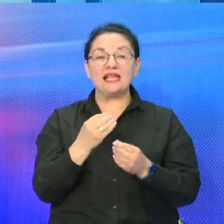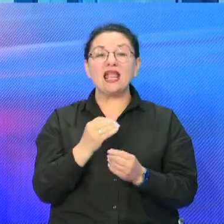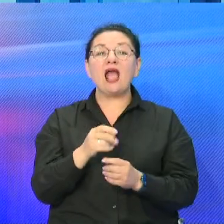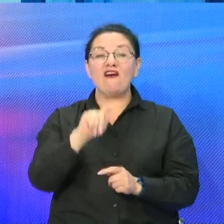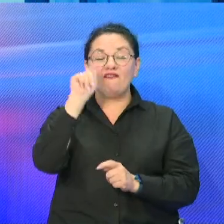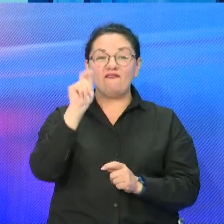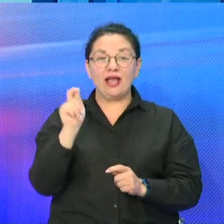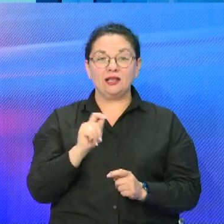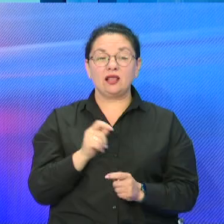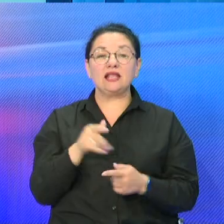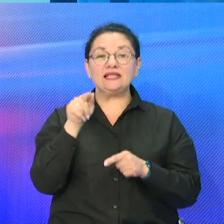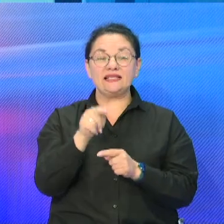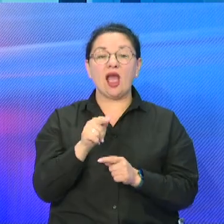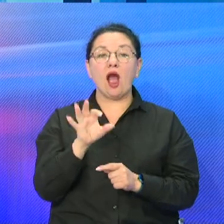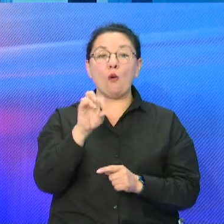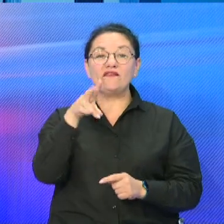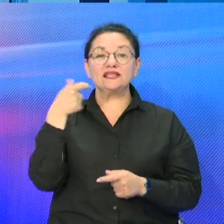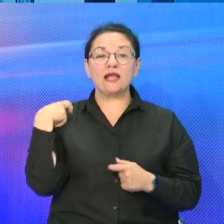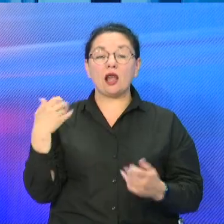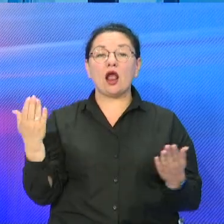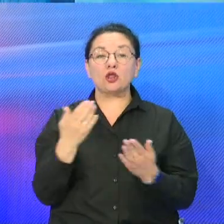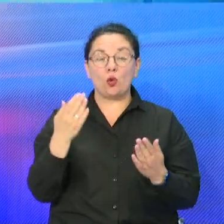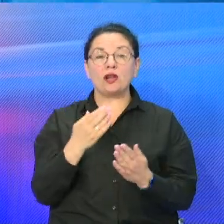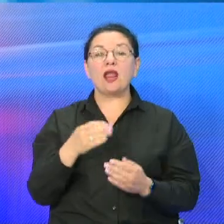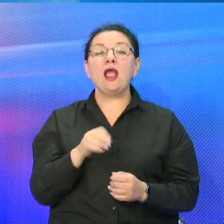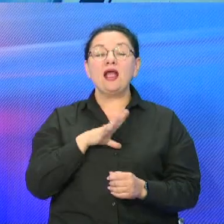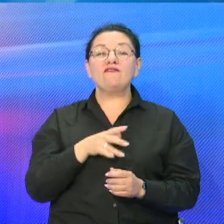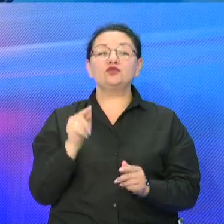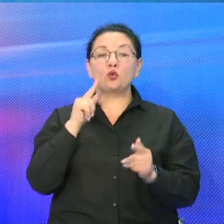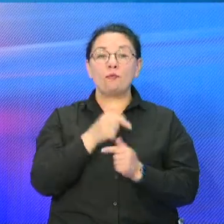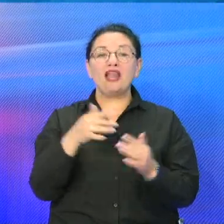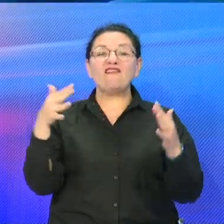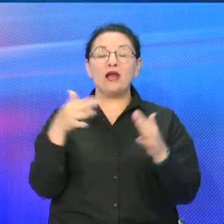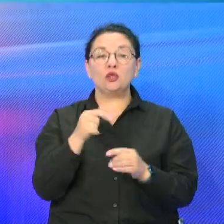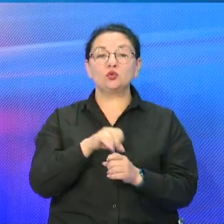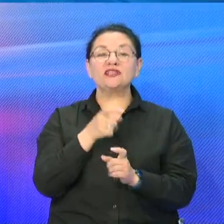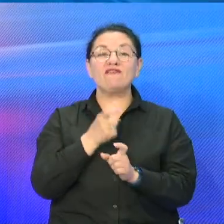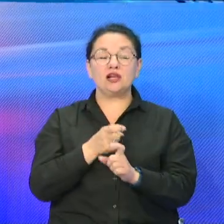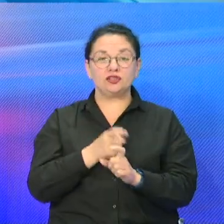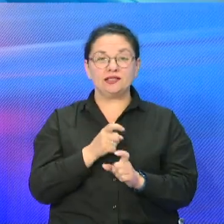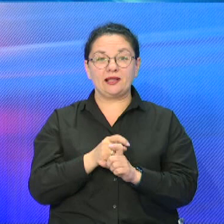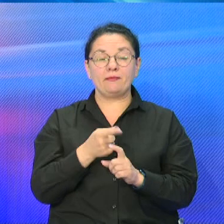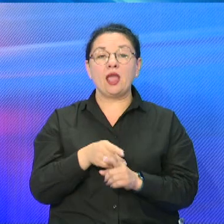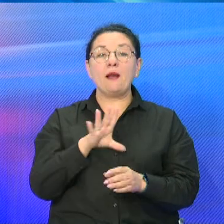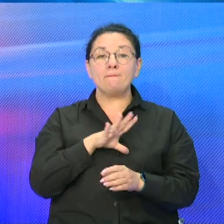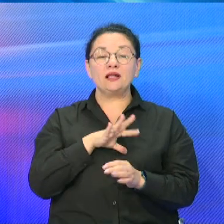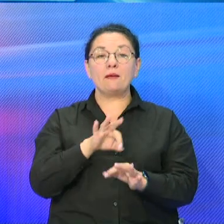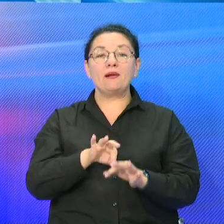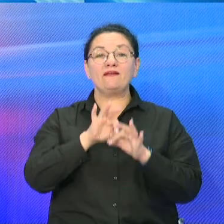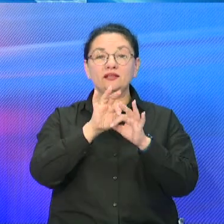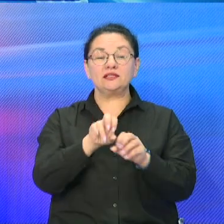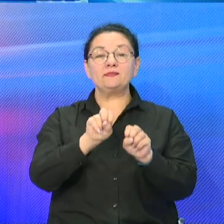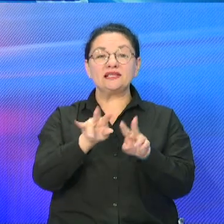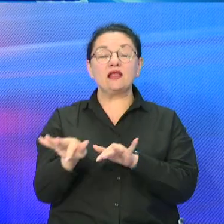офицеры героично уступили борьбу с фашистами-захопниками. У Гродненском районе прошел памятный автопробег,